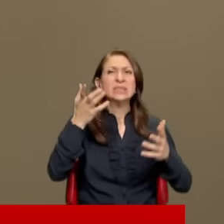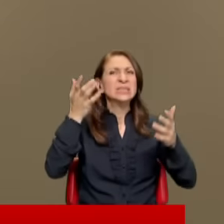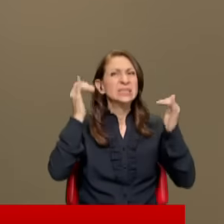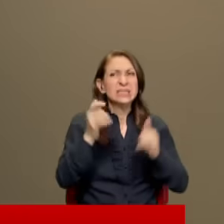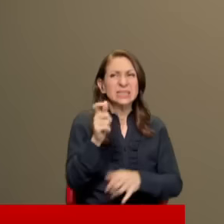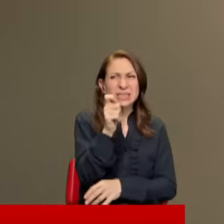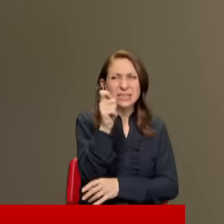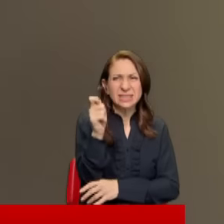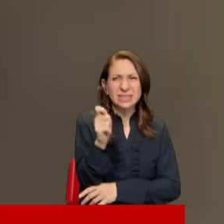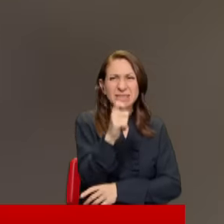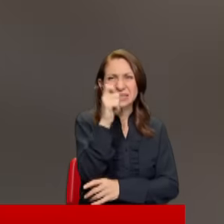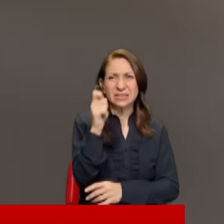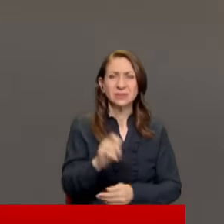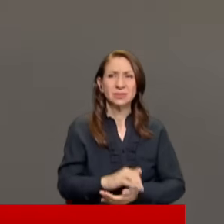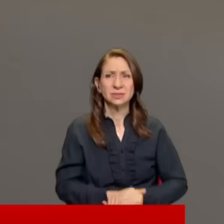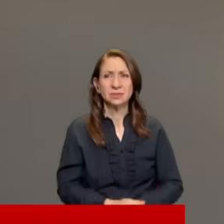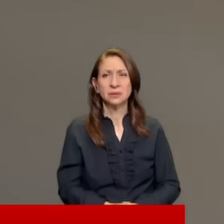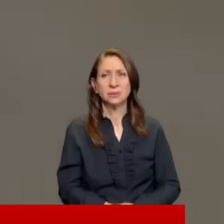kayda